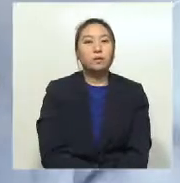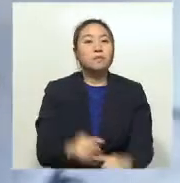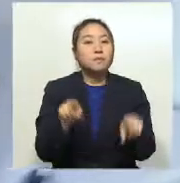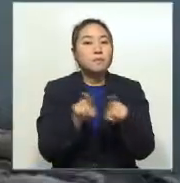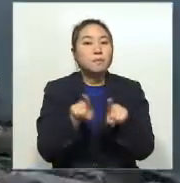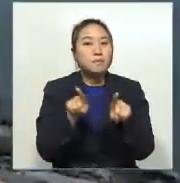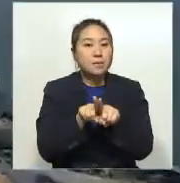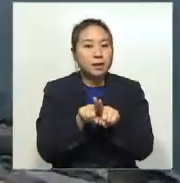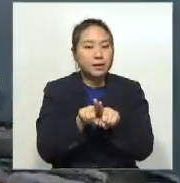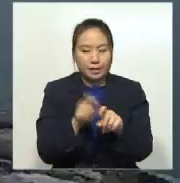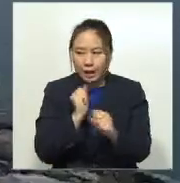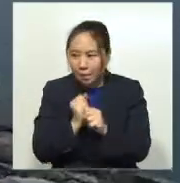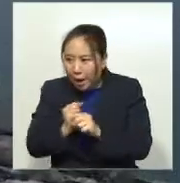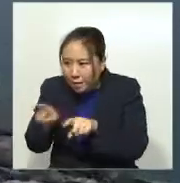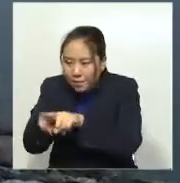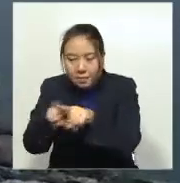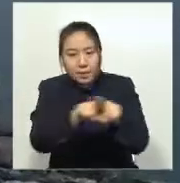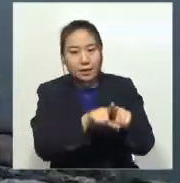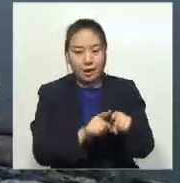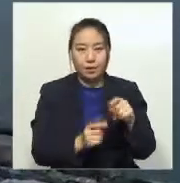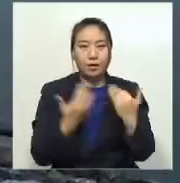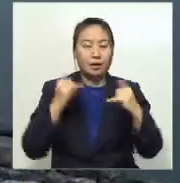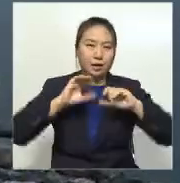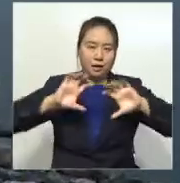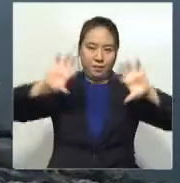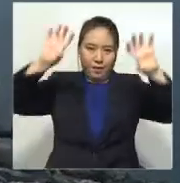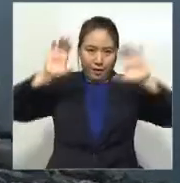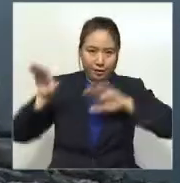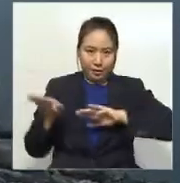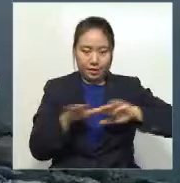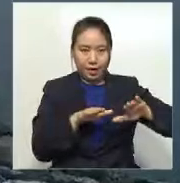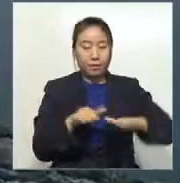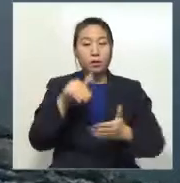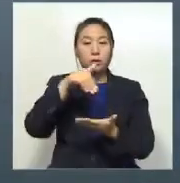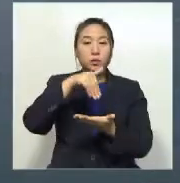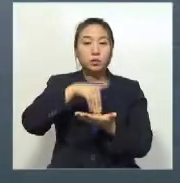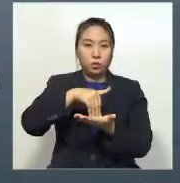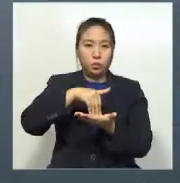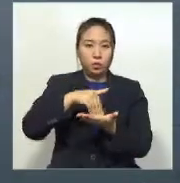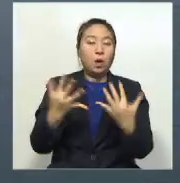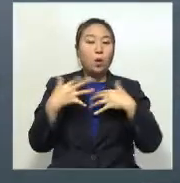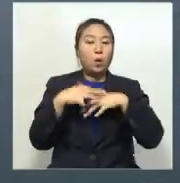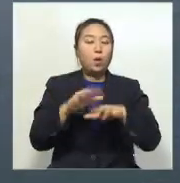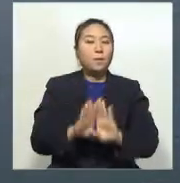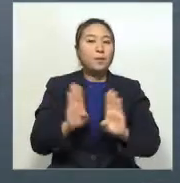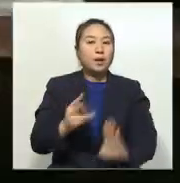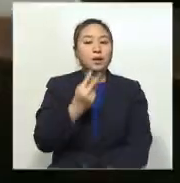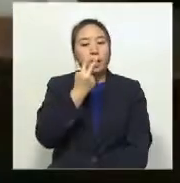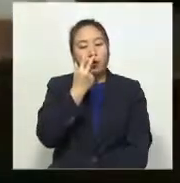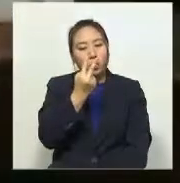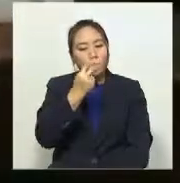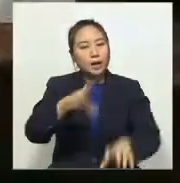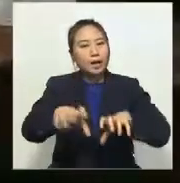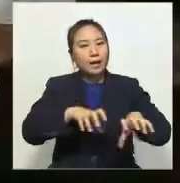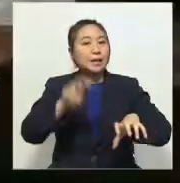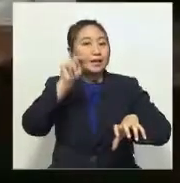เหอนกบมีเอ arriba ภาพในการทำงานมากยิงขึ้นทางรัฐบาลเพลมที่จะเปิดสูญเฉพาะกิจร่มติดตามสถานการณะเราย uncovered